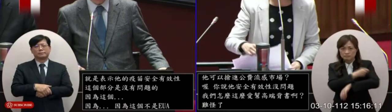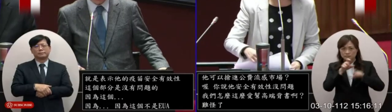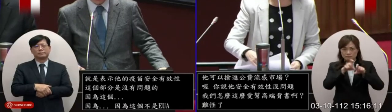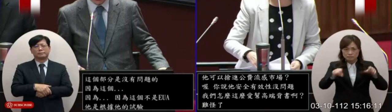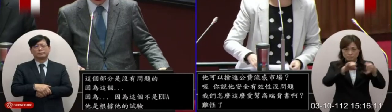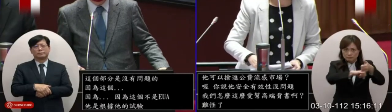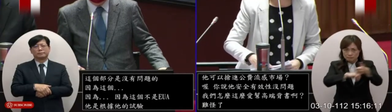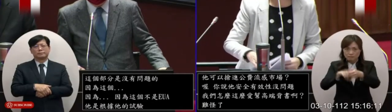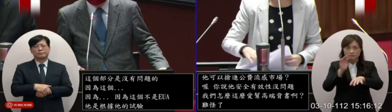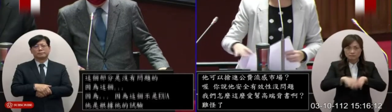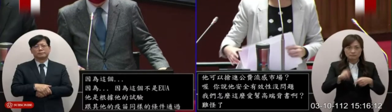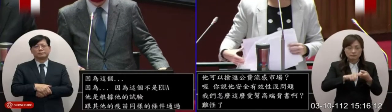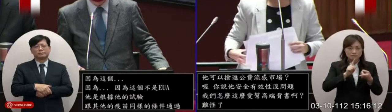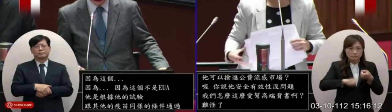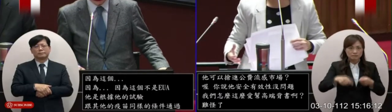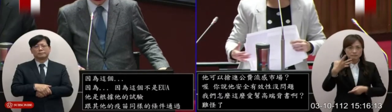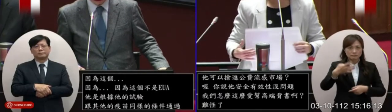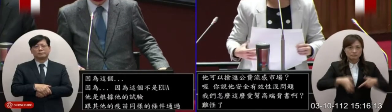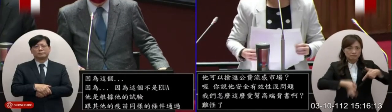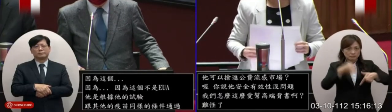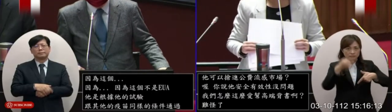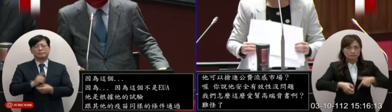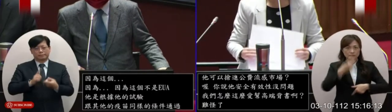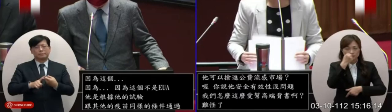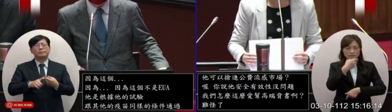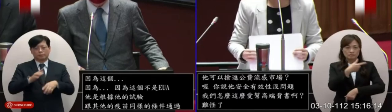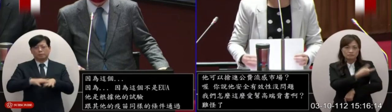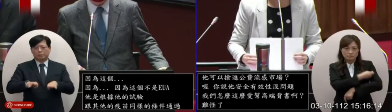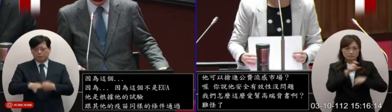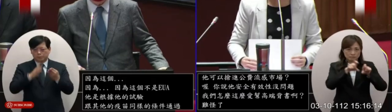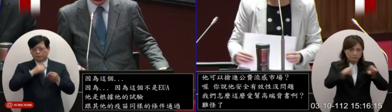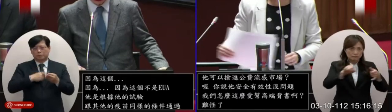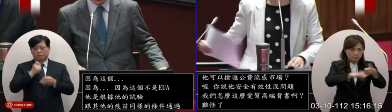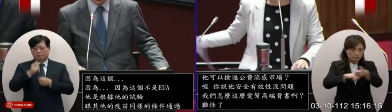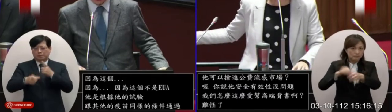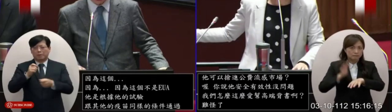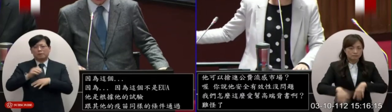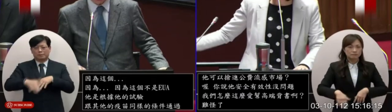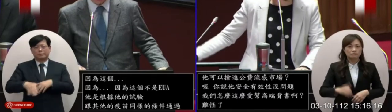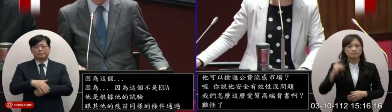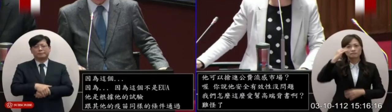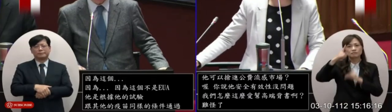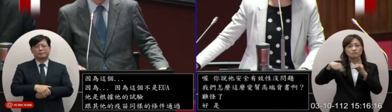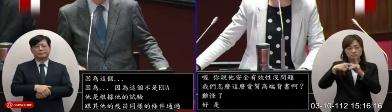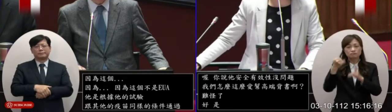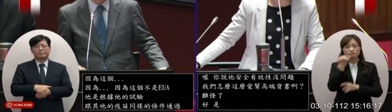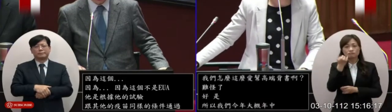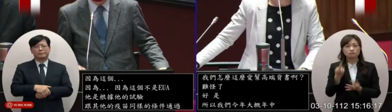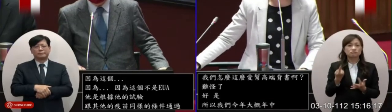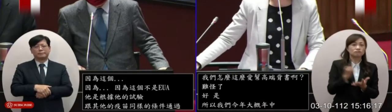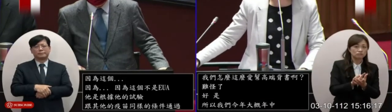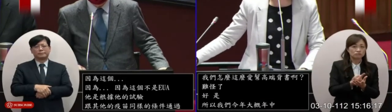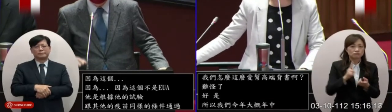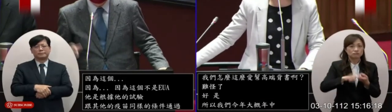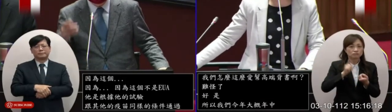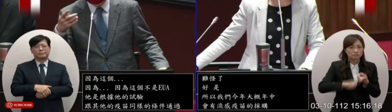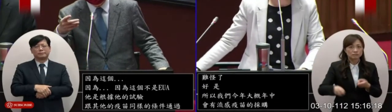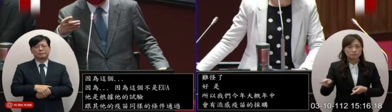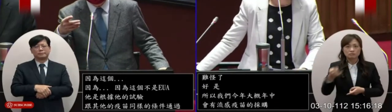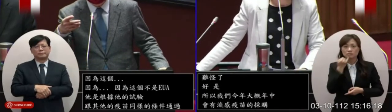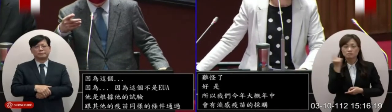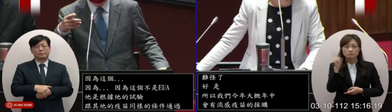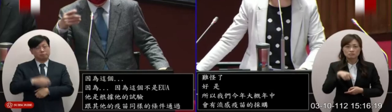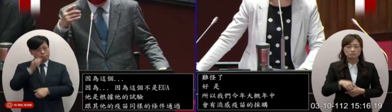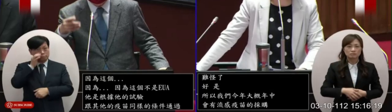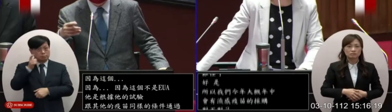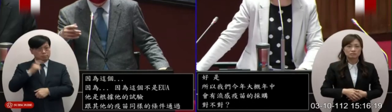购，对不对？好，4价流感疫苗， 对，会开始来做采购。 所以高端又可以来了吗？又可以来进？ 这